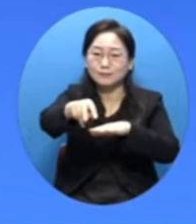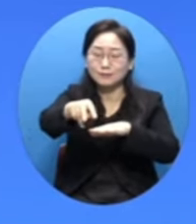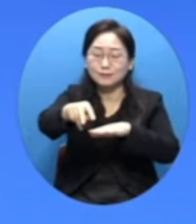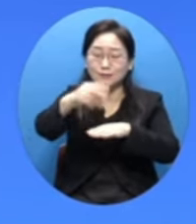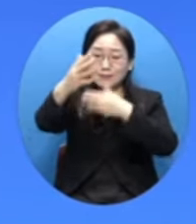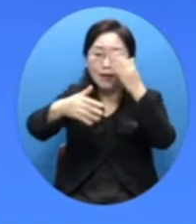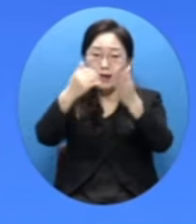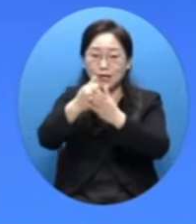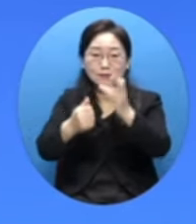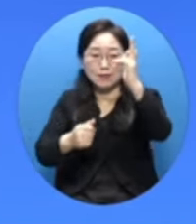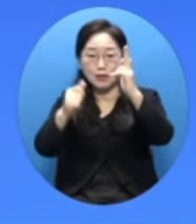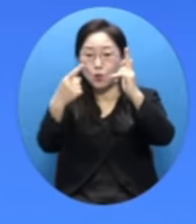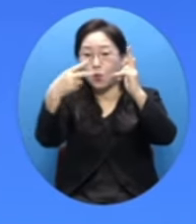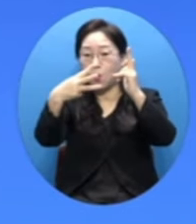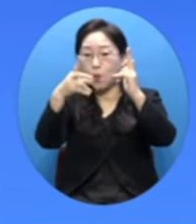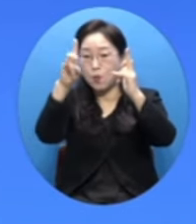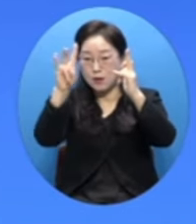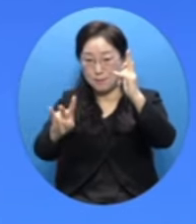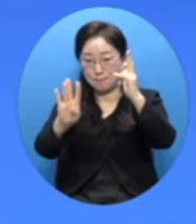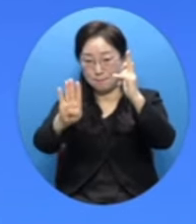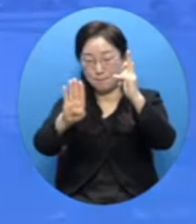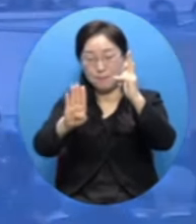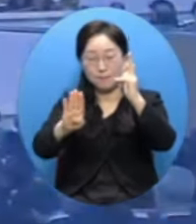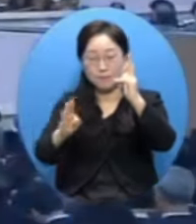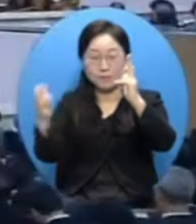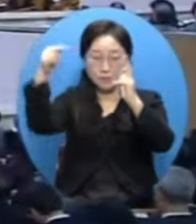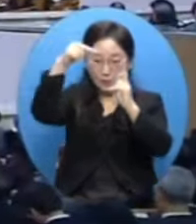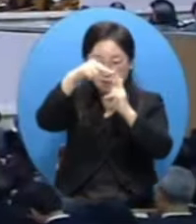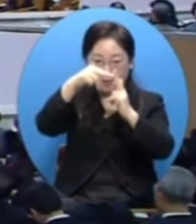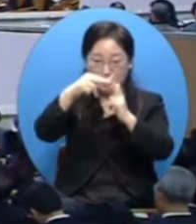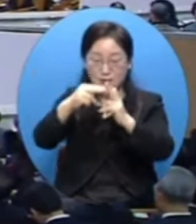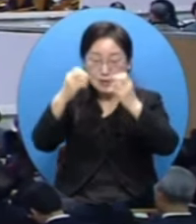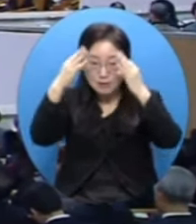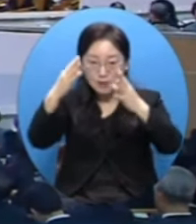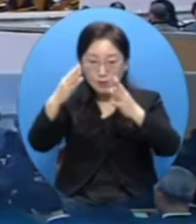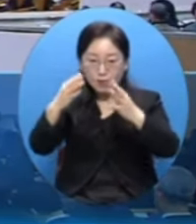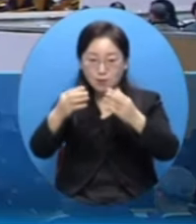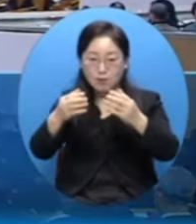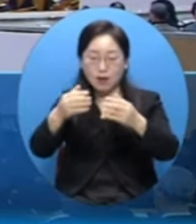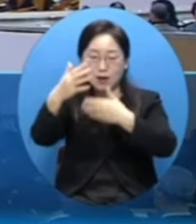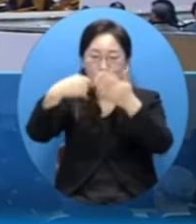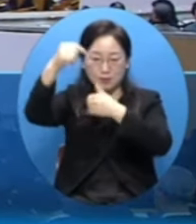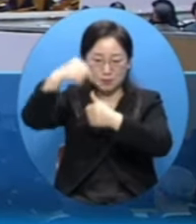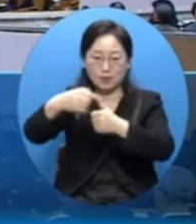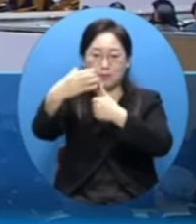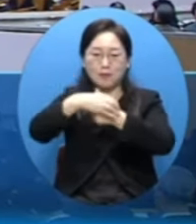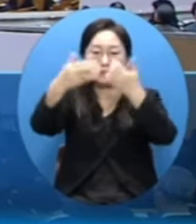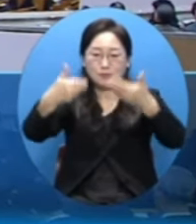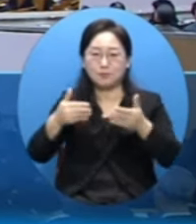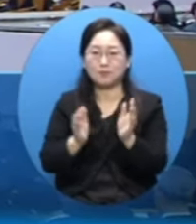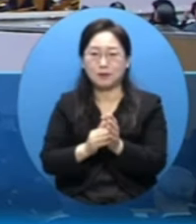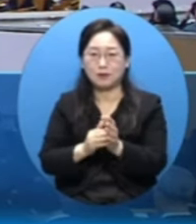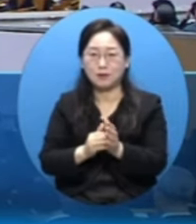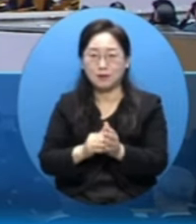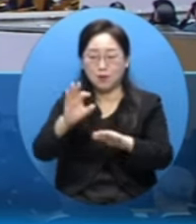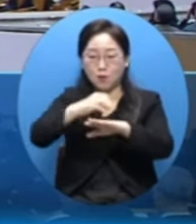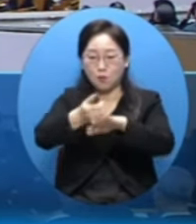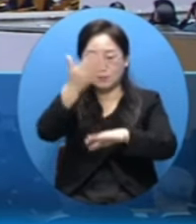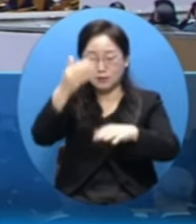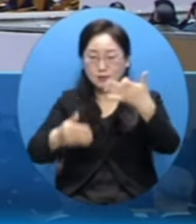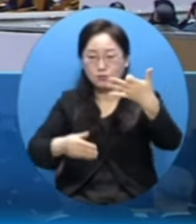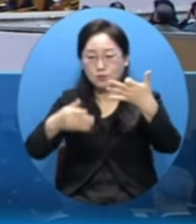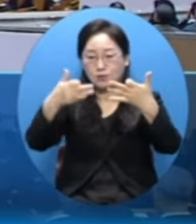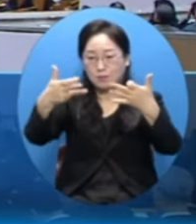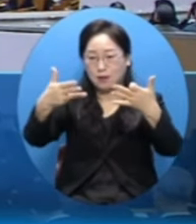하나님의 산 호렙에 이르러 새로운 사명을 부여받게 되었던 것입니다. 열왕기상 19장 8절은 말씀합니다. 이에 일어나 먹고 마시고